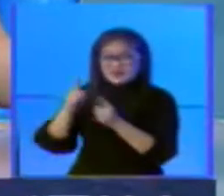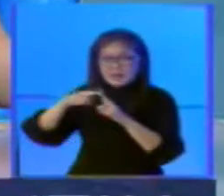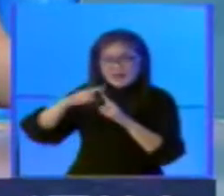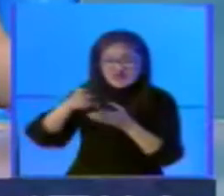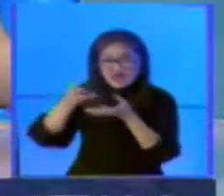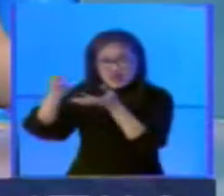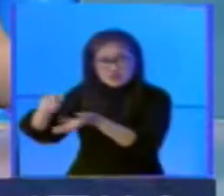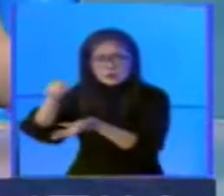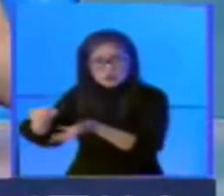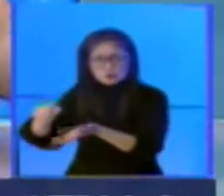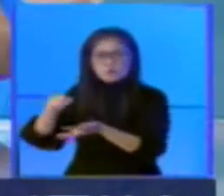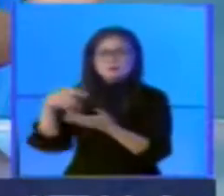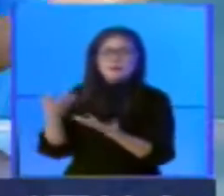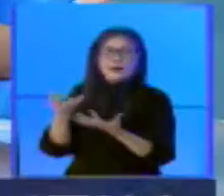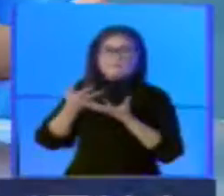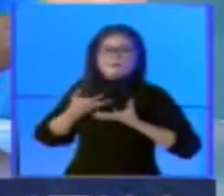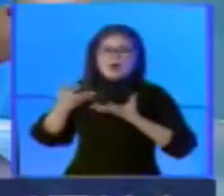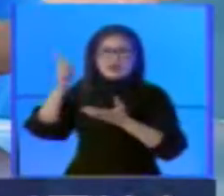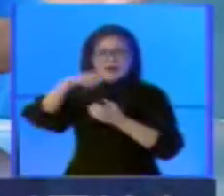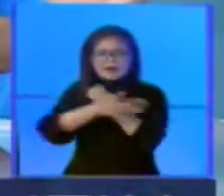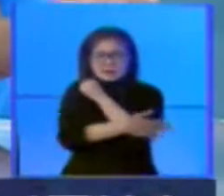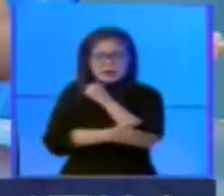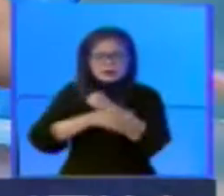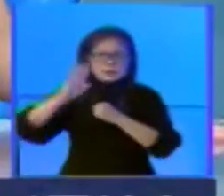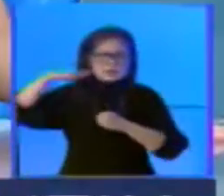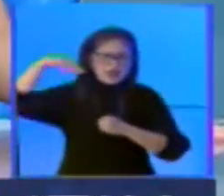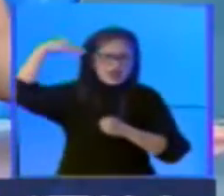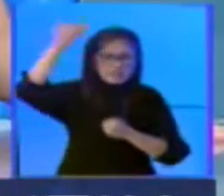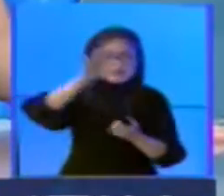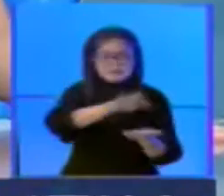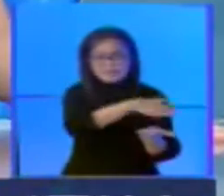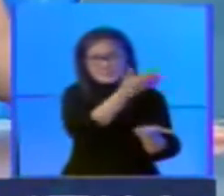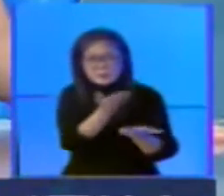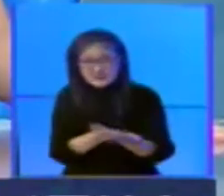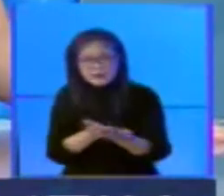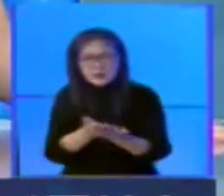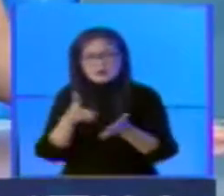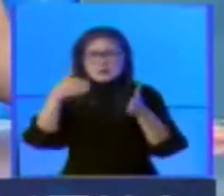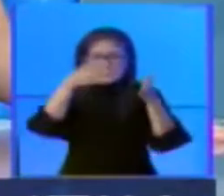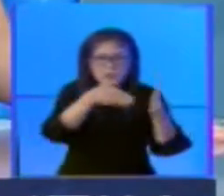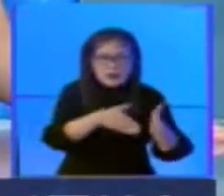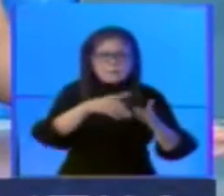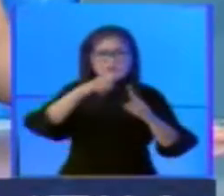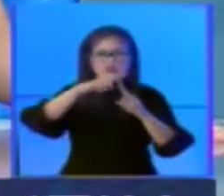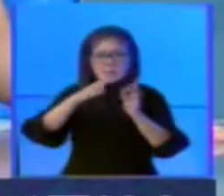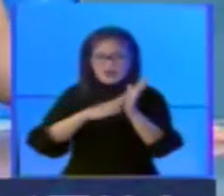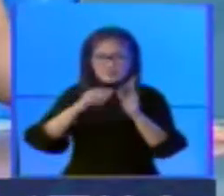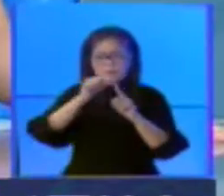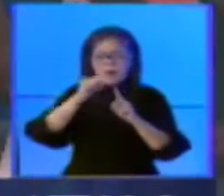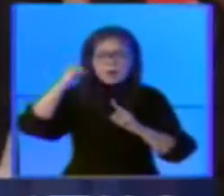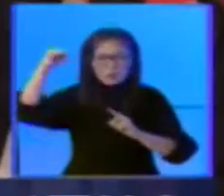dan penghargaan dari negara Semasa Hidup hingga wafat dan berhak dimakamkan di Taman Makam Pahlawan Nasional